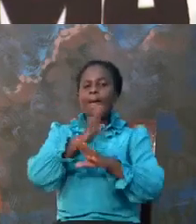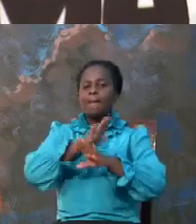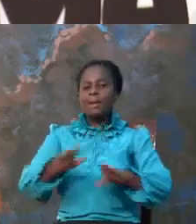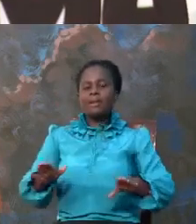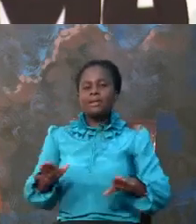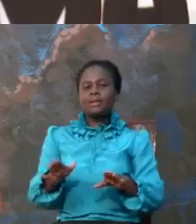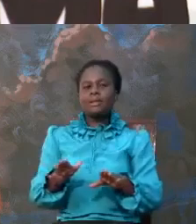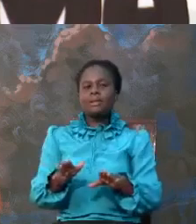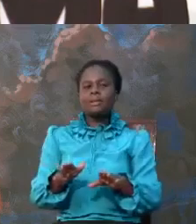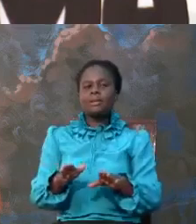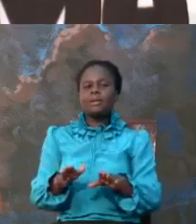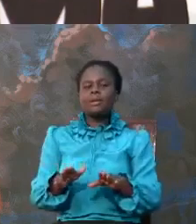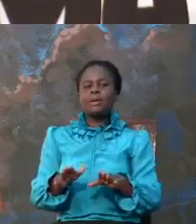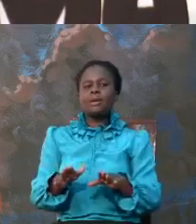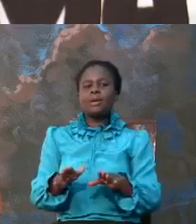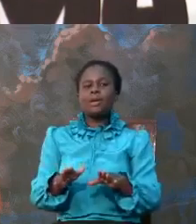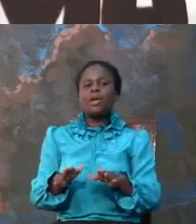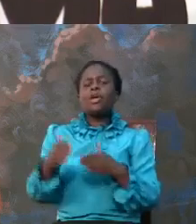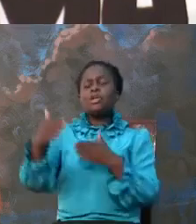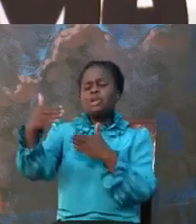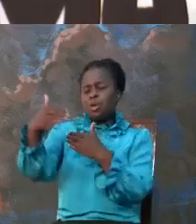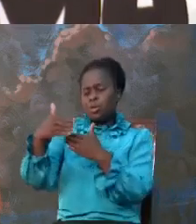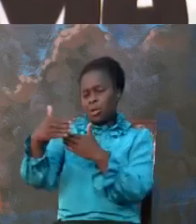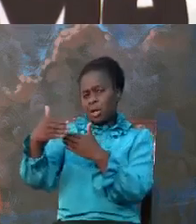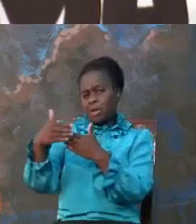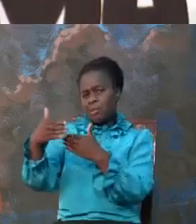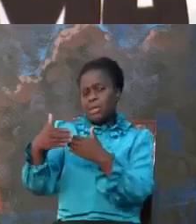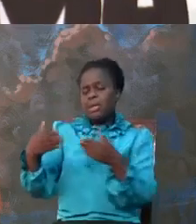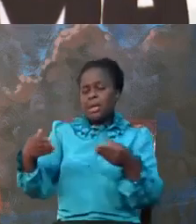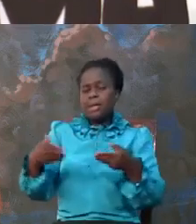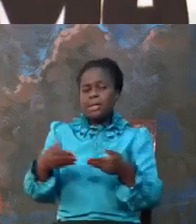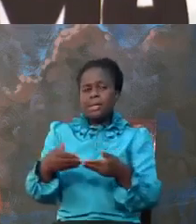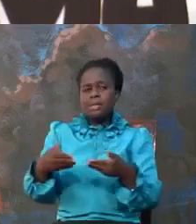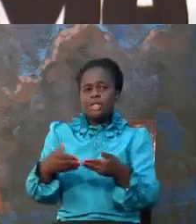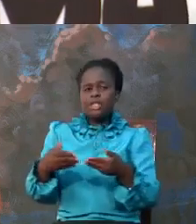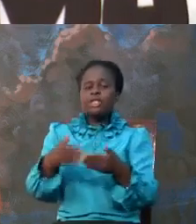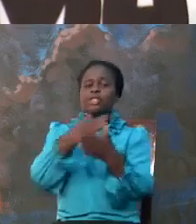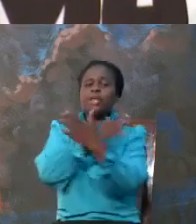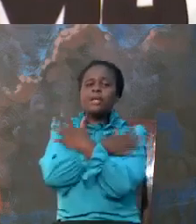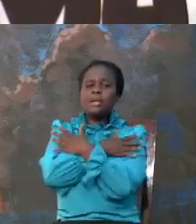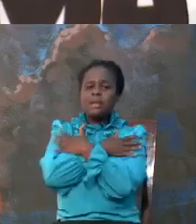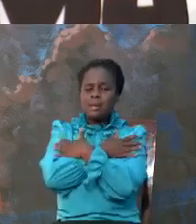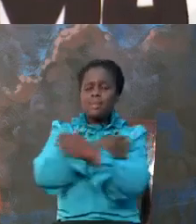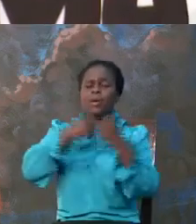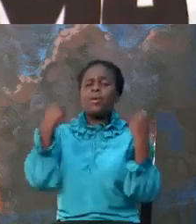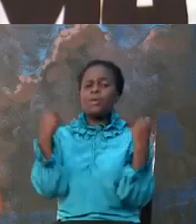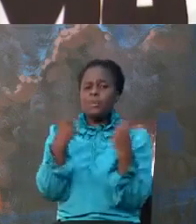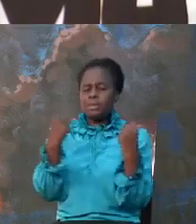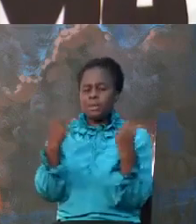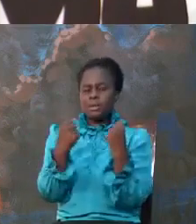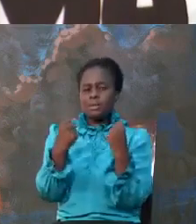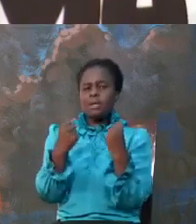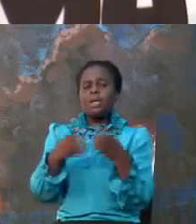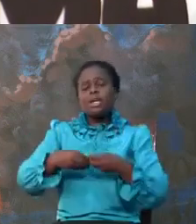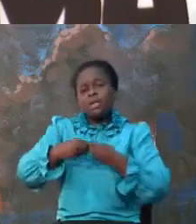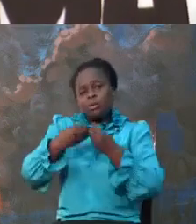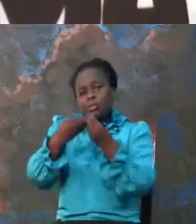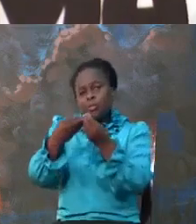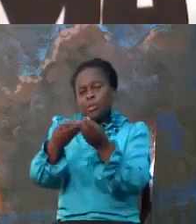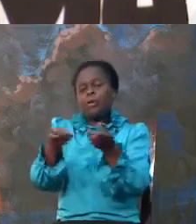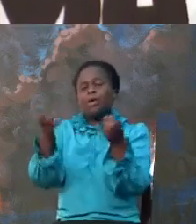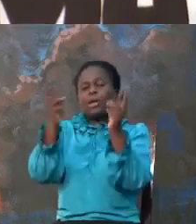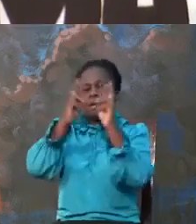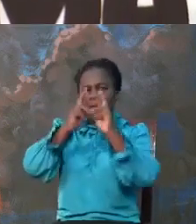basi na tukikaribie kiti cha neema kwa ujasiri, ili tupewe rehema